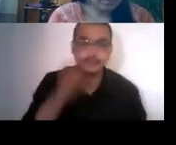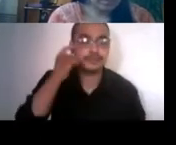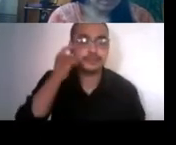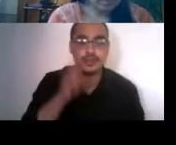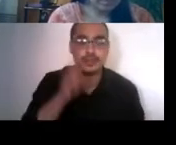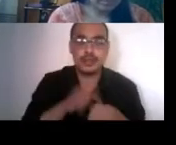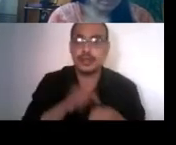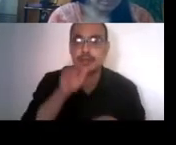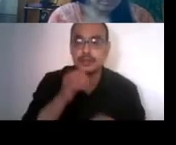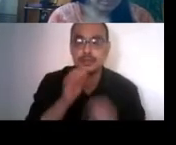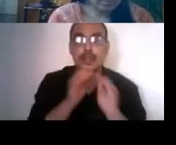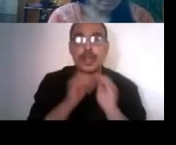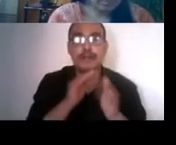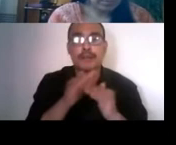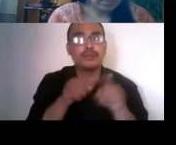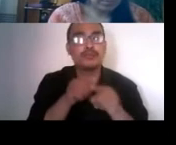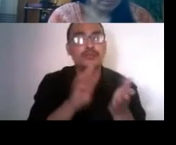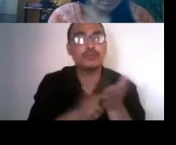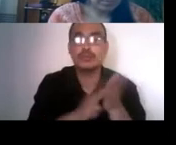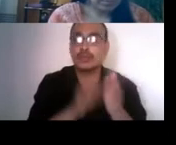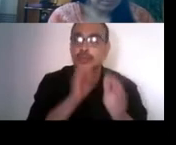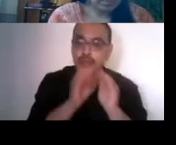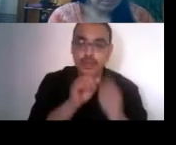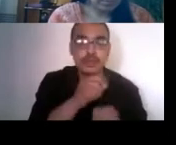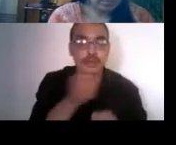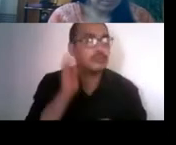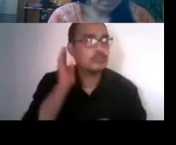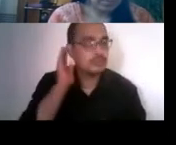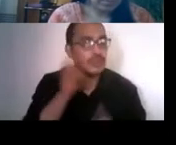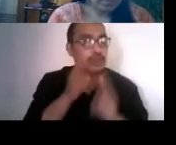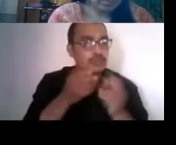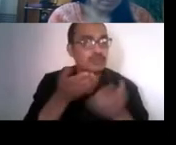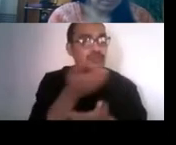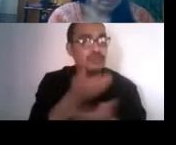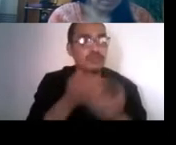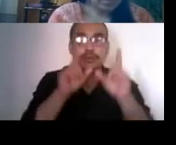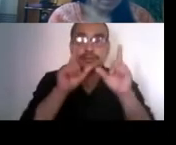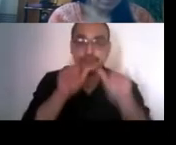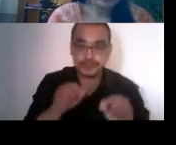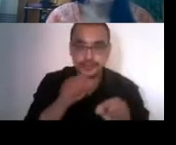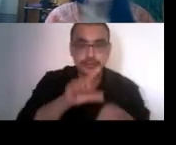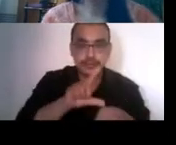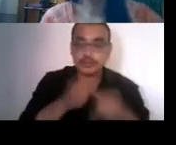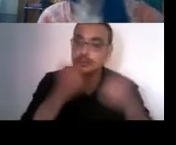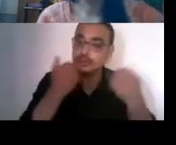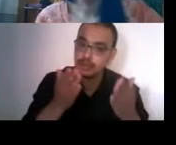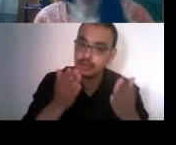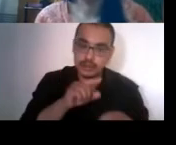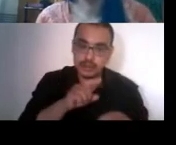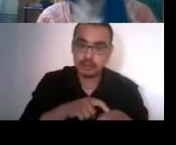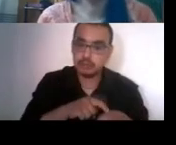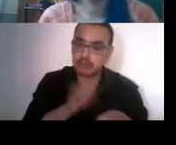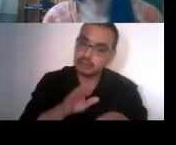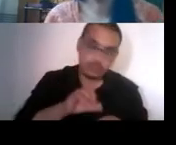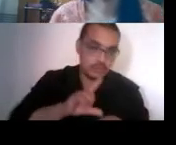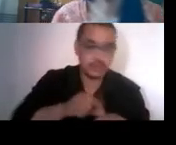परिवारसँग सल्लाह गर्ने बेला भएको छ एकले अर्कालाई सुन्ने बेला भएको छ है यो चाहिँ ढिलो नै भइसक्यो बेला होइन कि ढिलो भइसक्यो मैले तिमीलाई कसरी